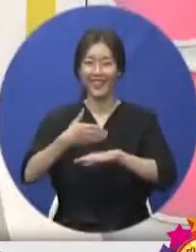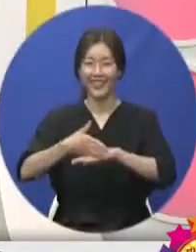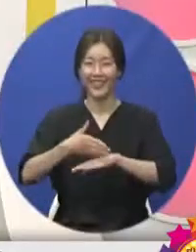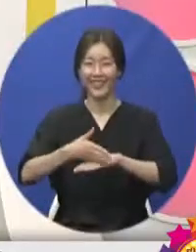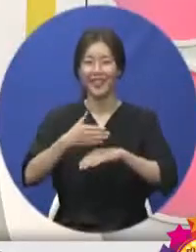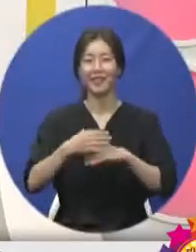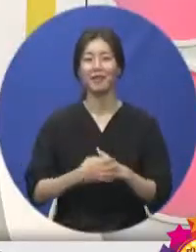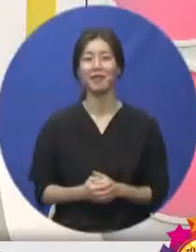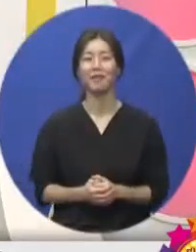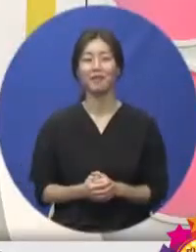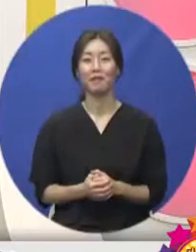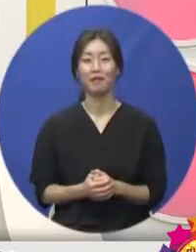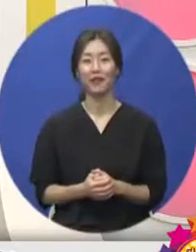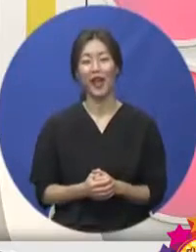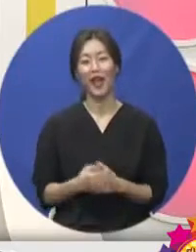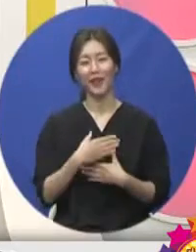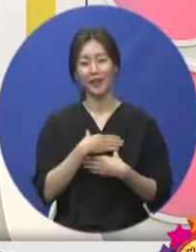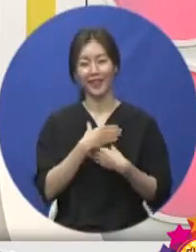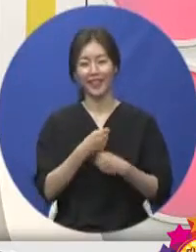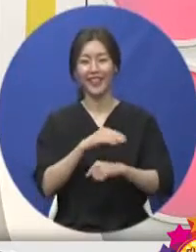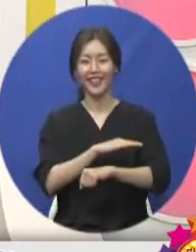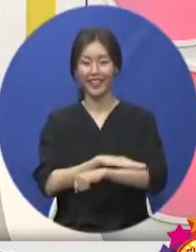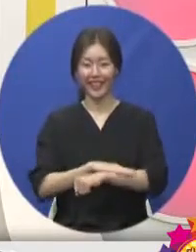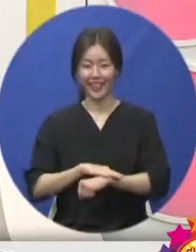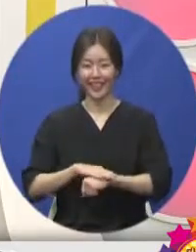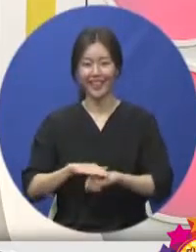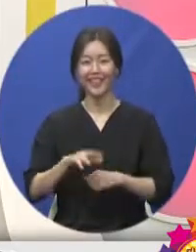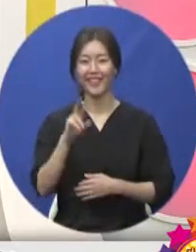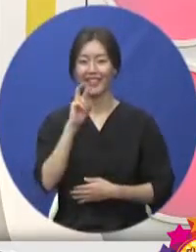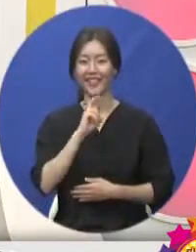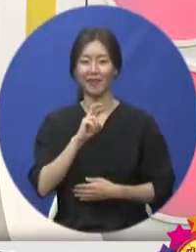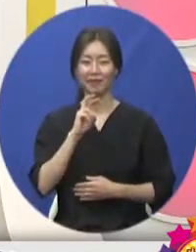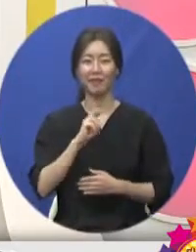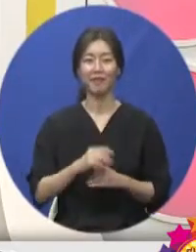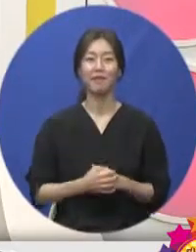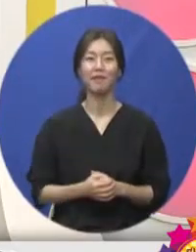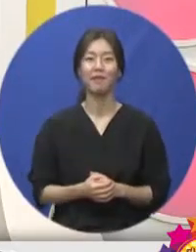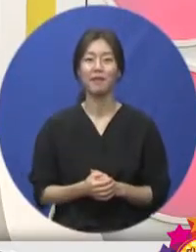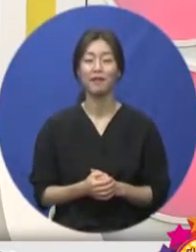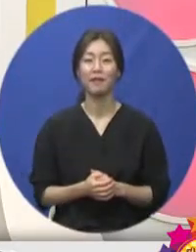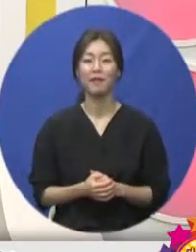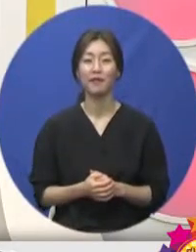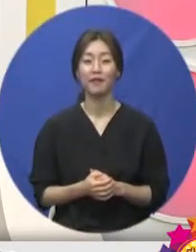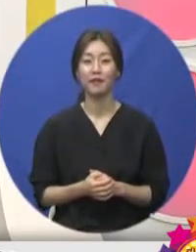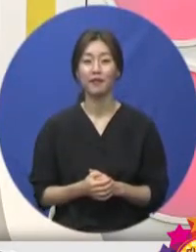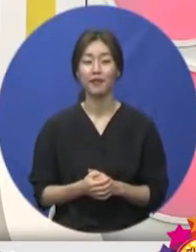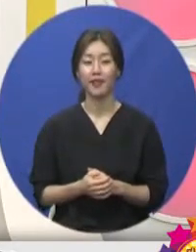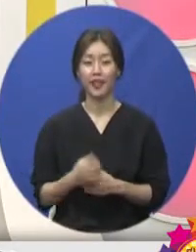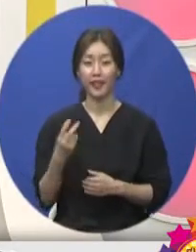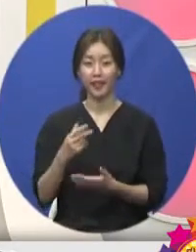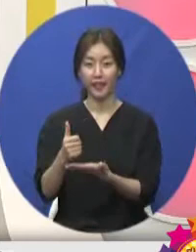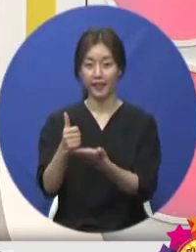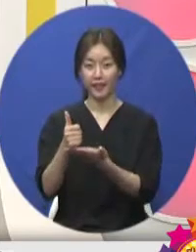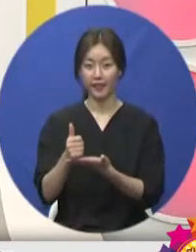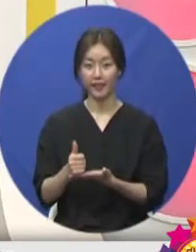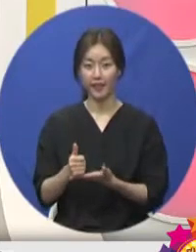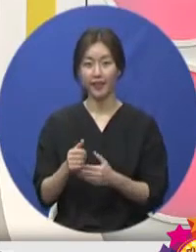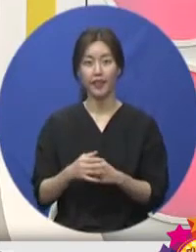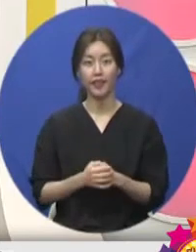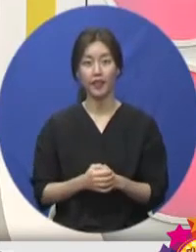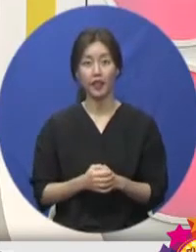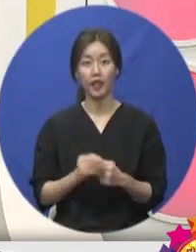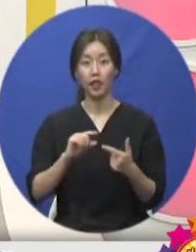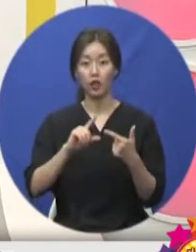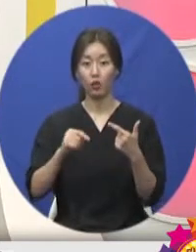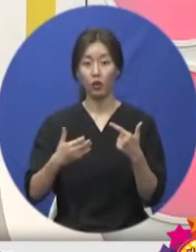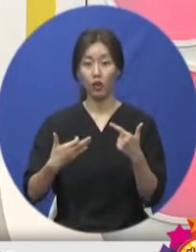감사합니다. 아, 편안하게 잘 하셨습니다. 우리 이영자님. 예. 다음 분 또 볼게요. 다음 네. 분은 또 와,